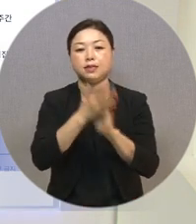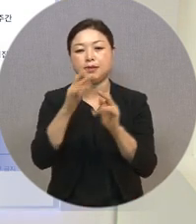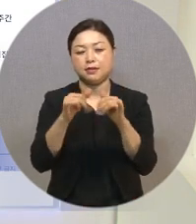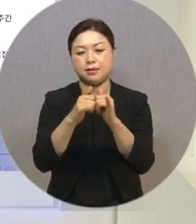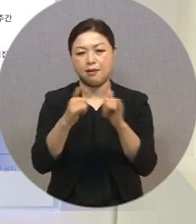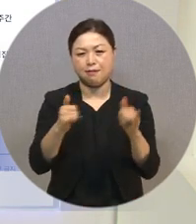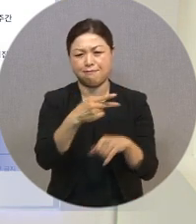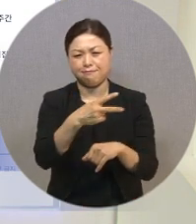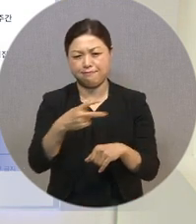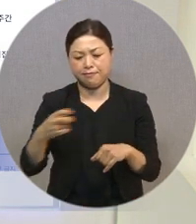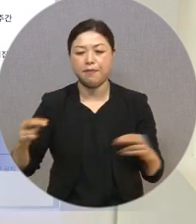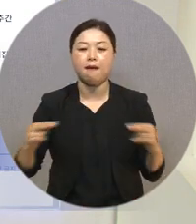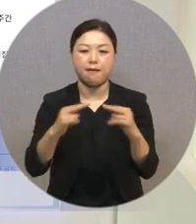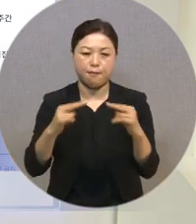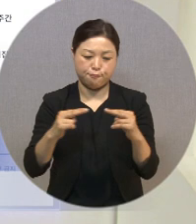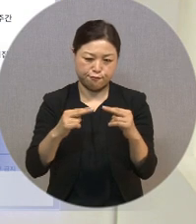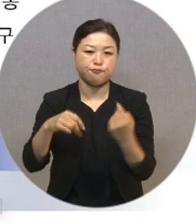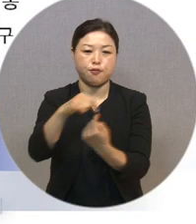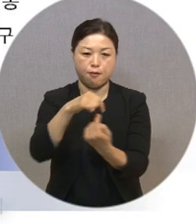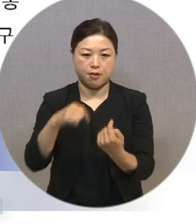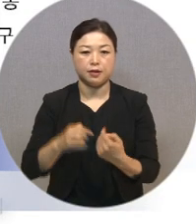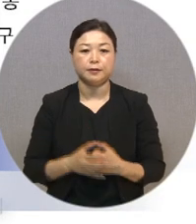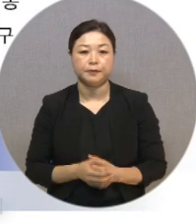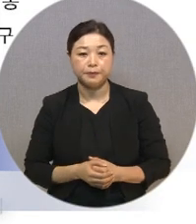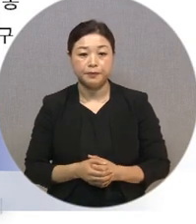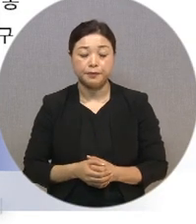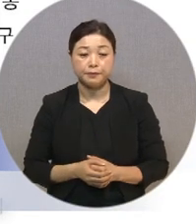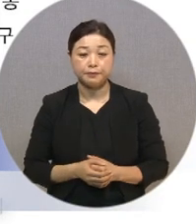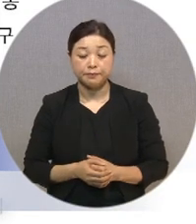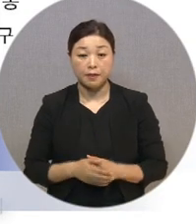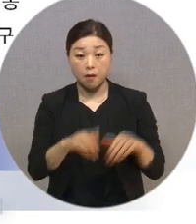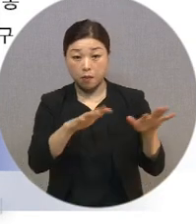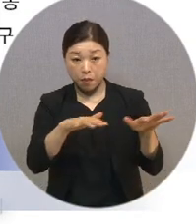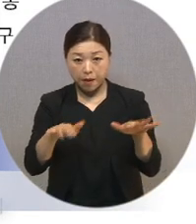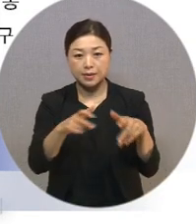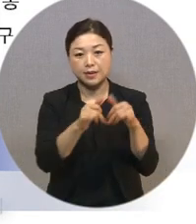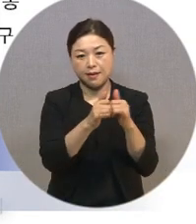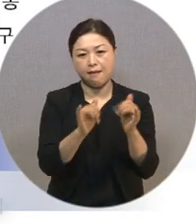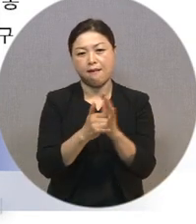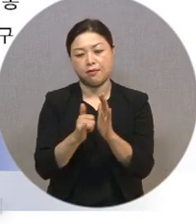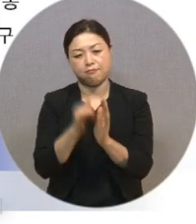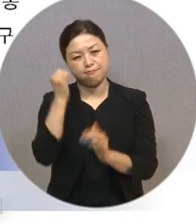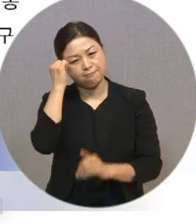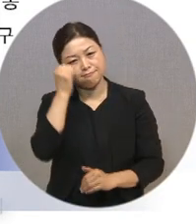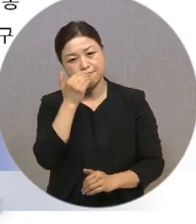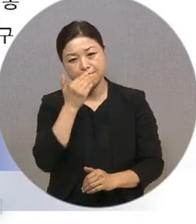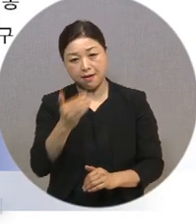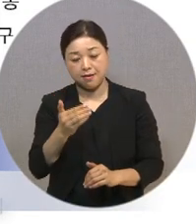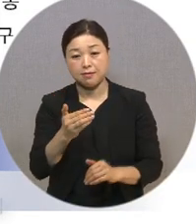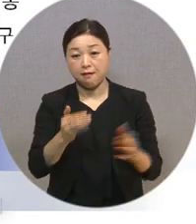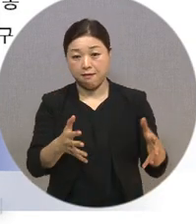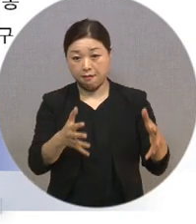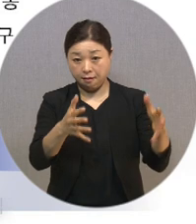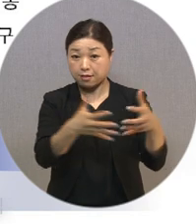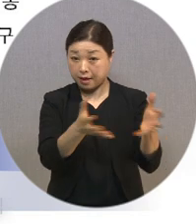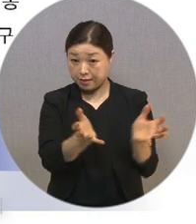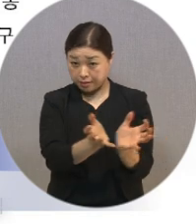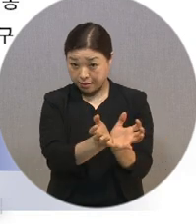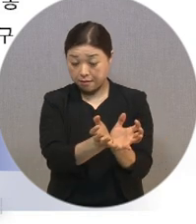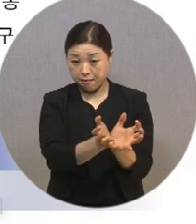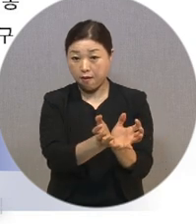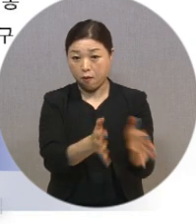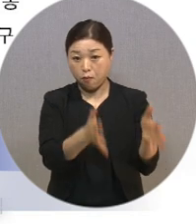해변 캠프를 운영합니다 해변에는 장애인과 가족들이 숙박할 수 있는 단체동 개인동이